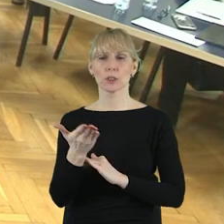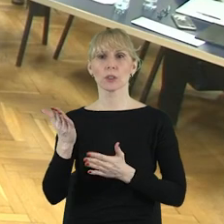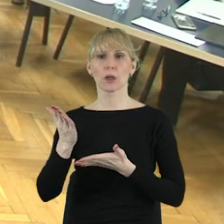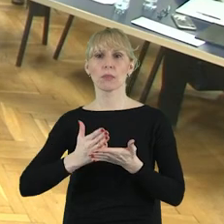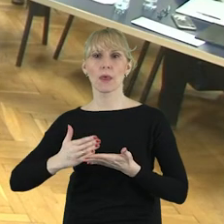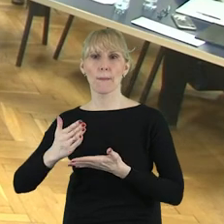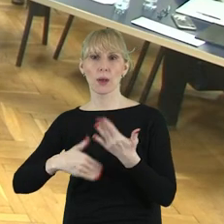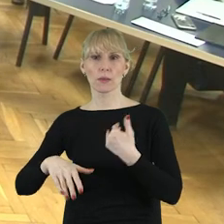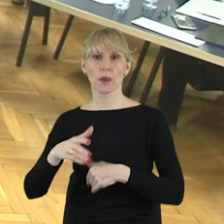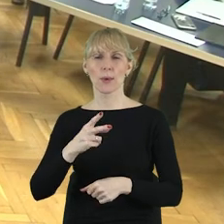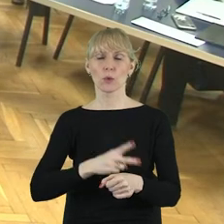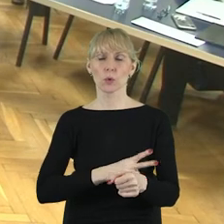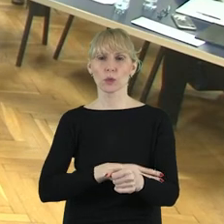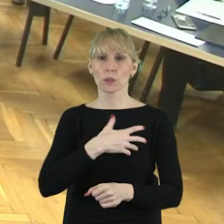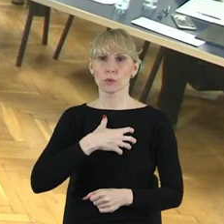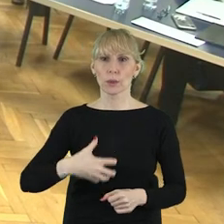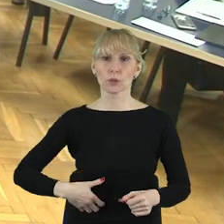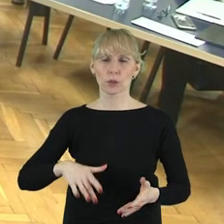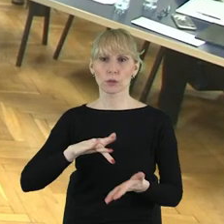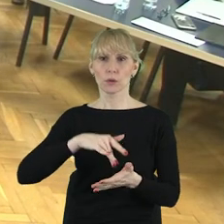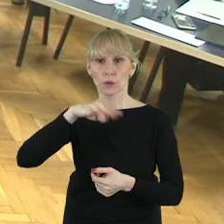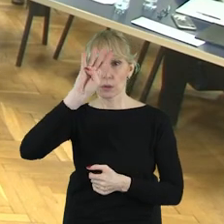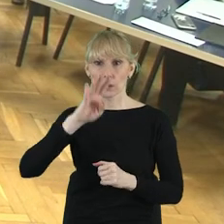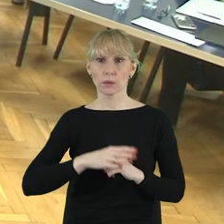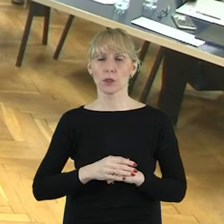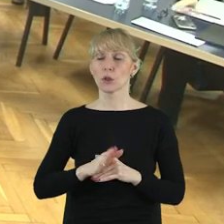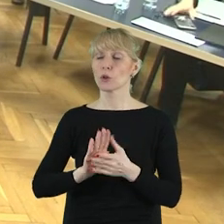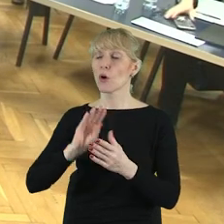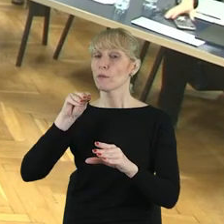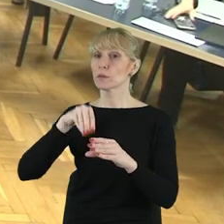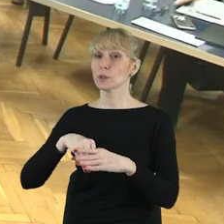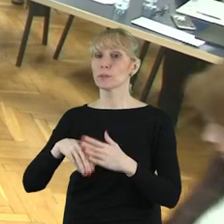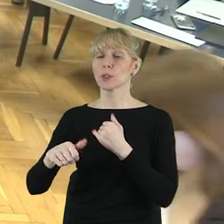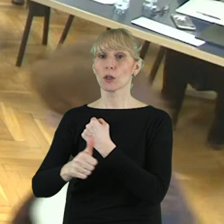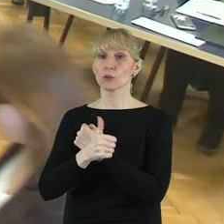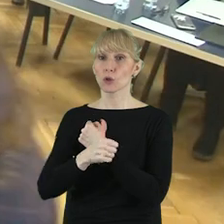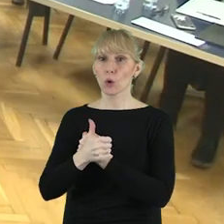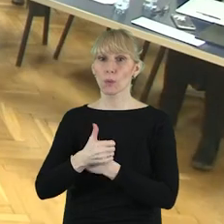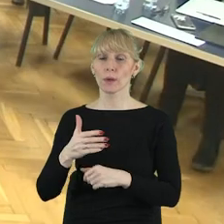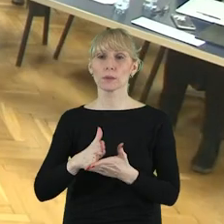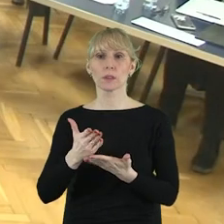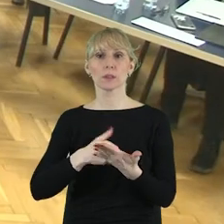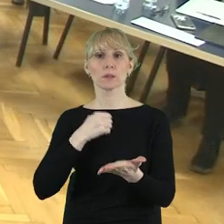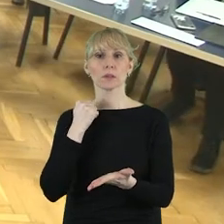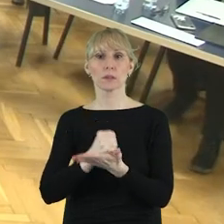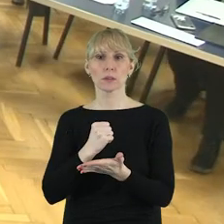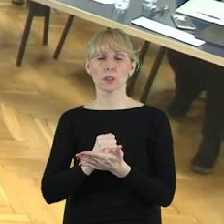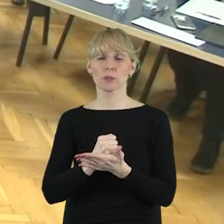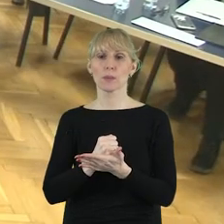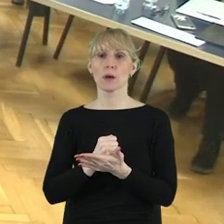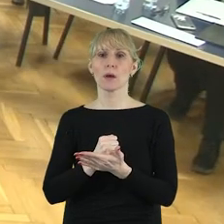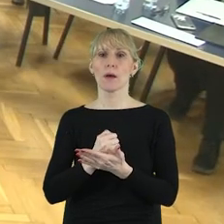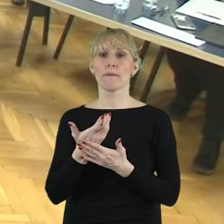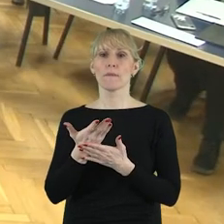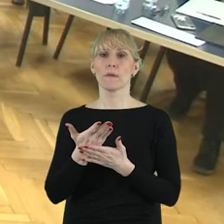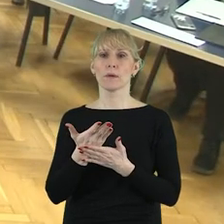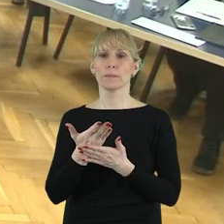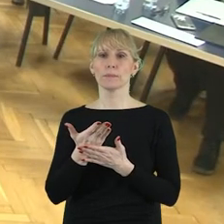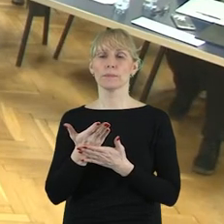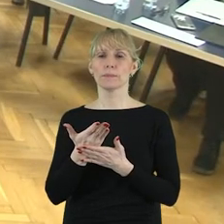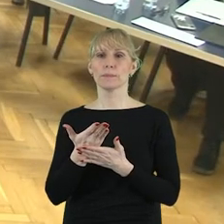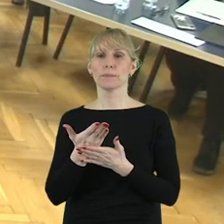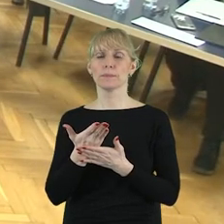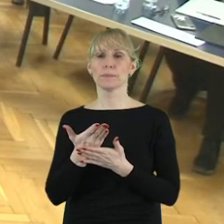odpowiedniego Departamentu Urzędu Marszałkowskiego w Łodzi. Jesteśmy posiadani dokumentacji dotyczącej powyższej sprawy, a są to m.in. dokumenty z